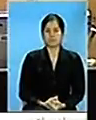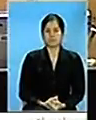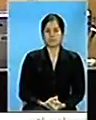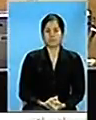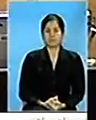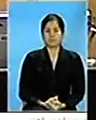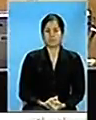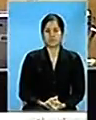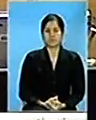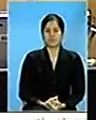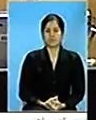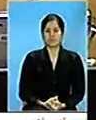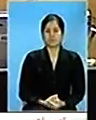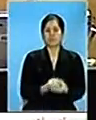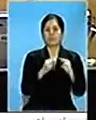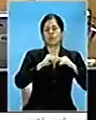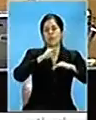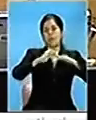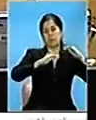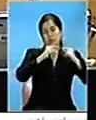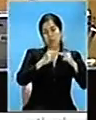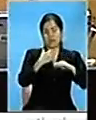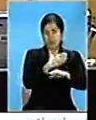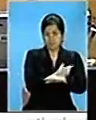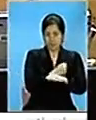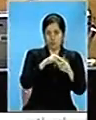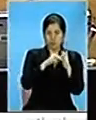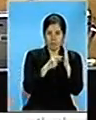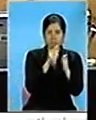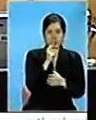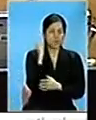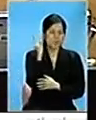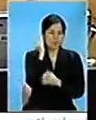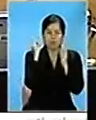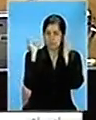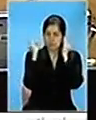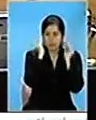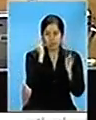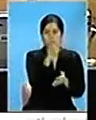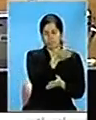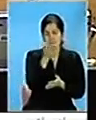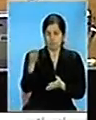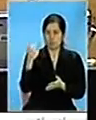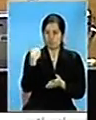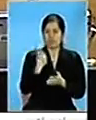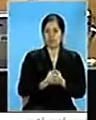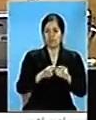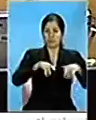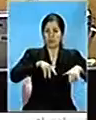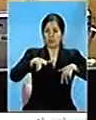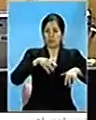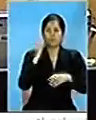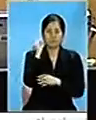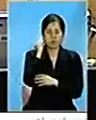คืออย่างนี้ครับการพัฒนาการเมืองท่านฟังทั้งสองฝ่ายประชาชนที่ฟังรายการวิทยุทั้งประเทศก็ฟังดูนะครับใครพู